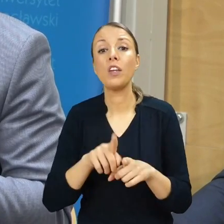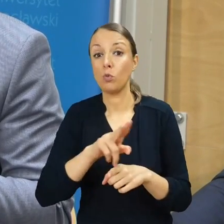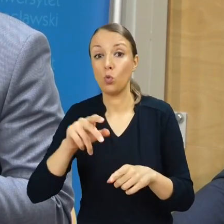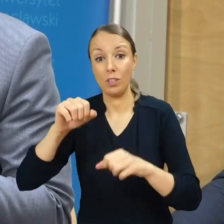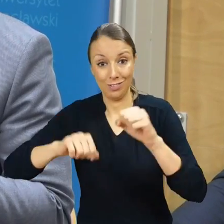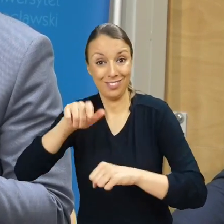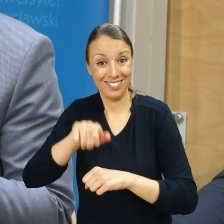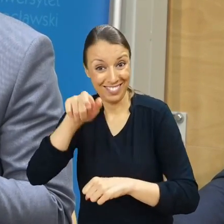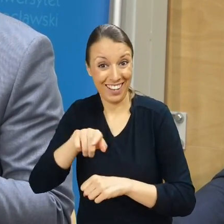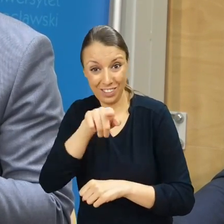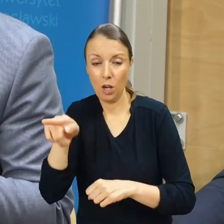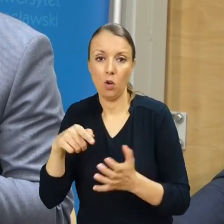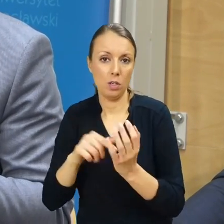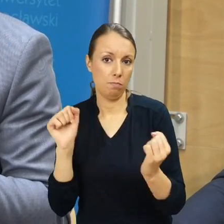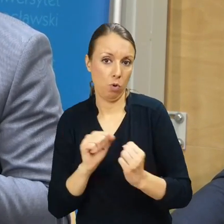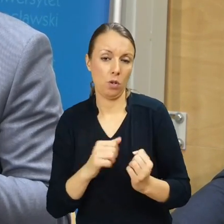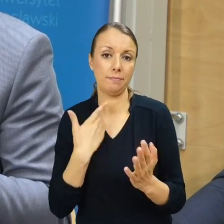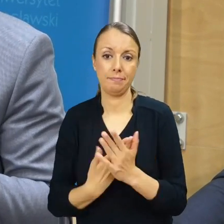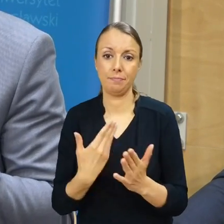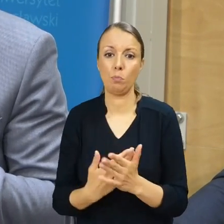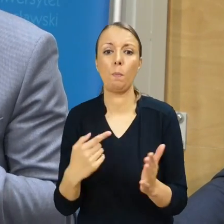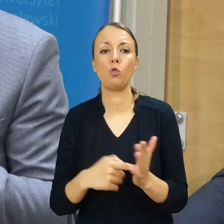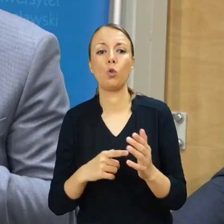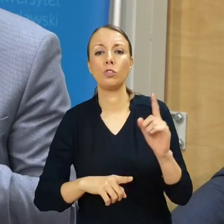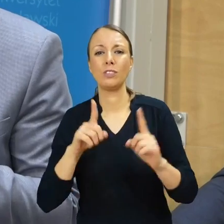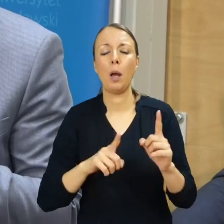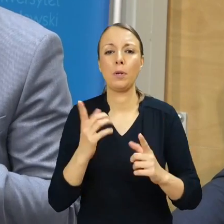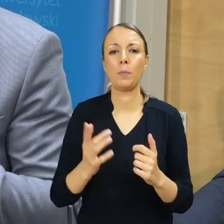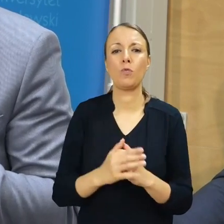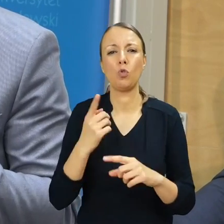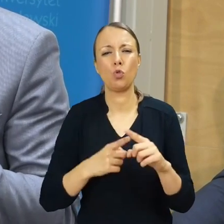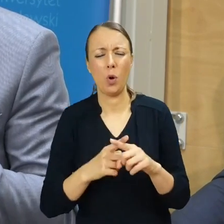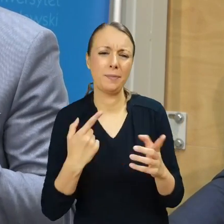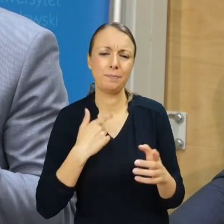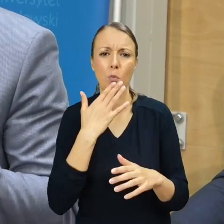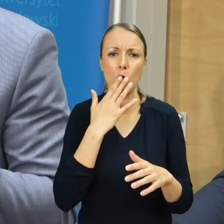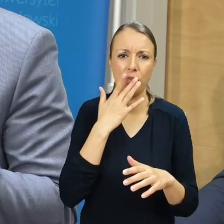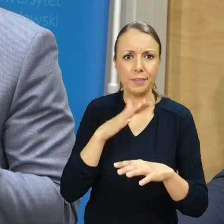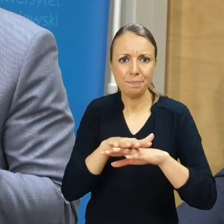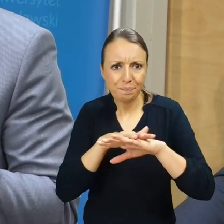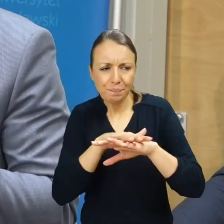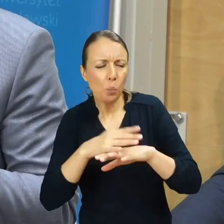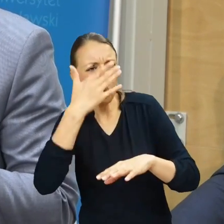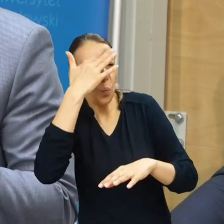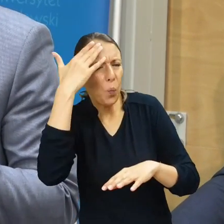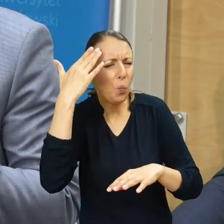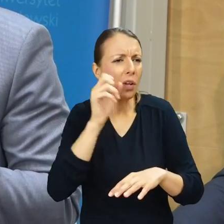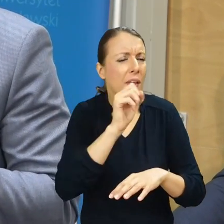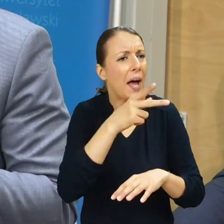bo no to jest takie czasami, jak to brzydko się mówi, wróżenie z fusów. Czy tak, bo to są niuanse, które decydują o